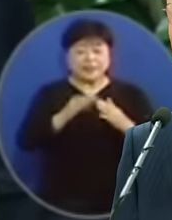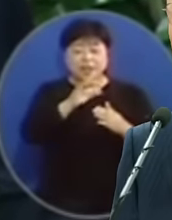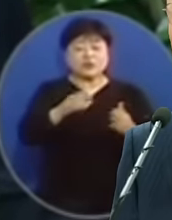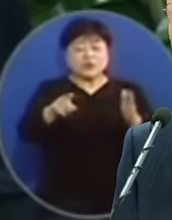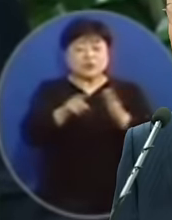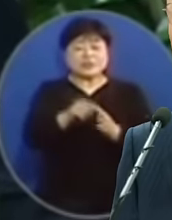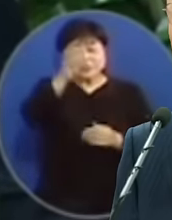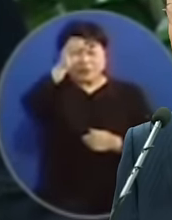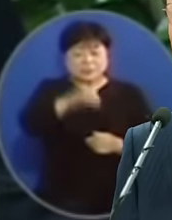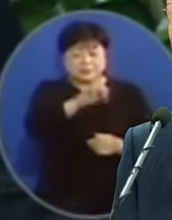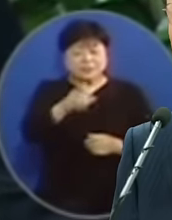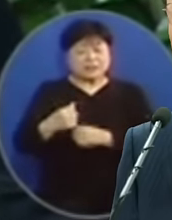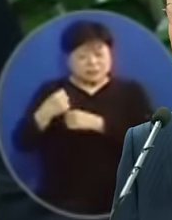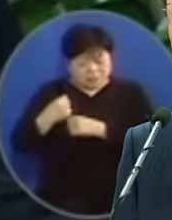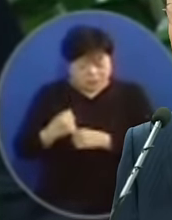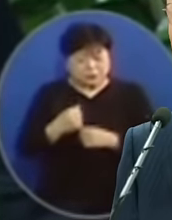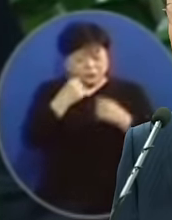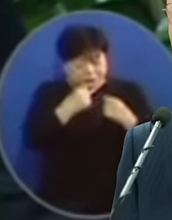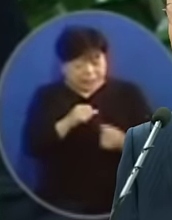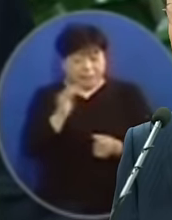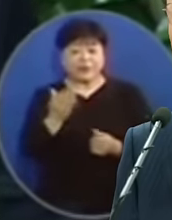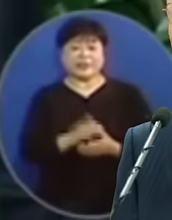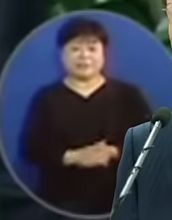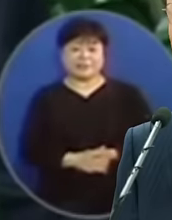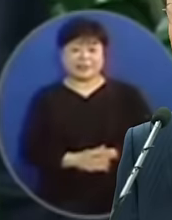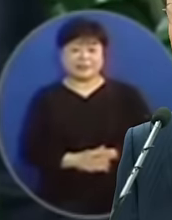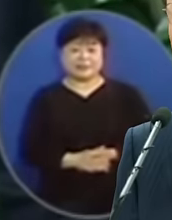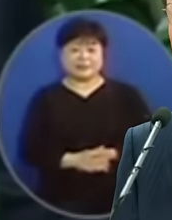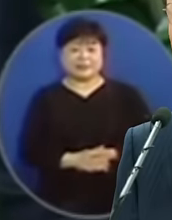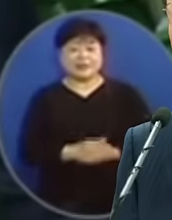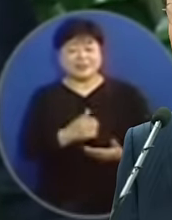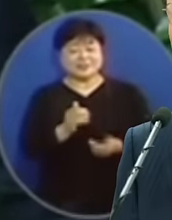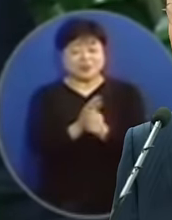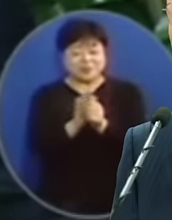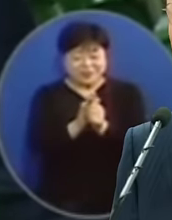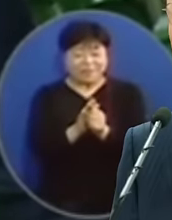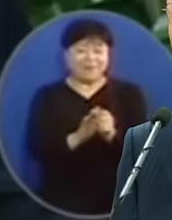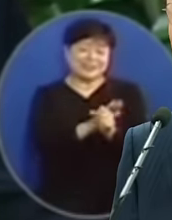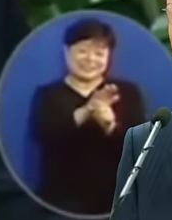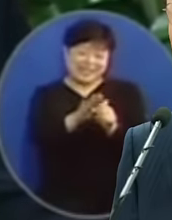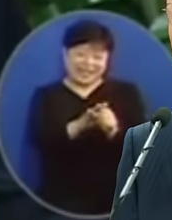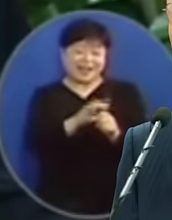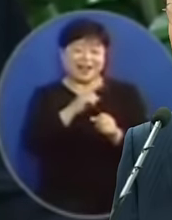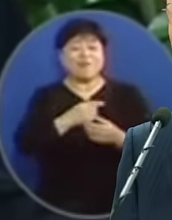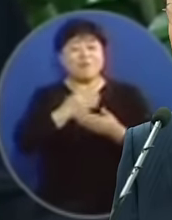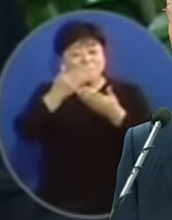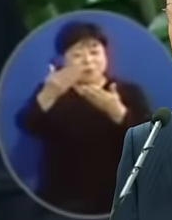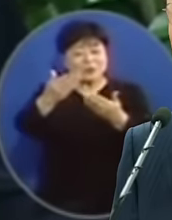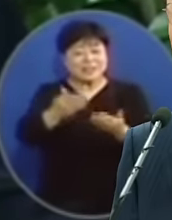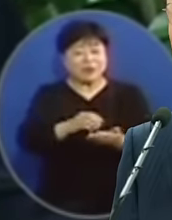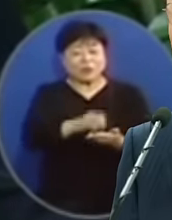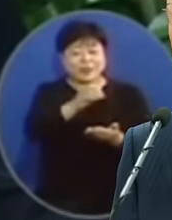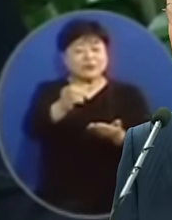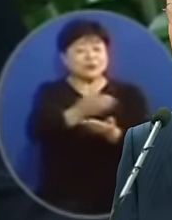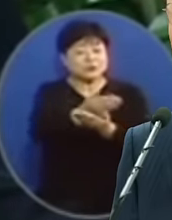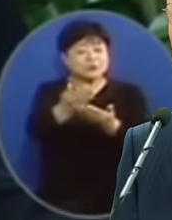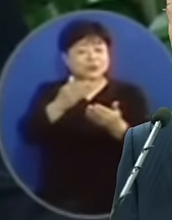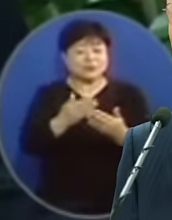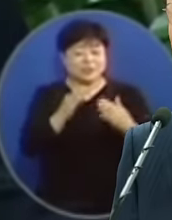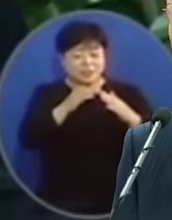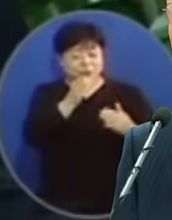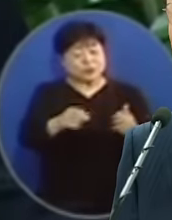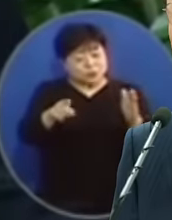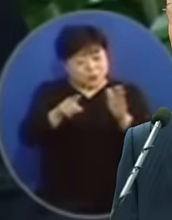위해서 십자가를 덜머지는 삶을 살라는 것입니다. 섬기고 사랑하고 봉사하고 나누고 이웃을